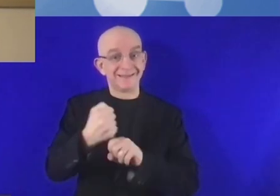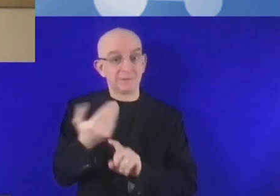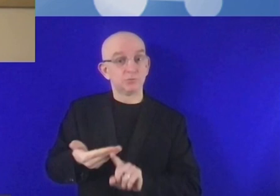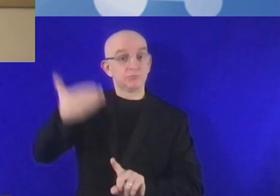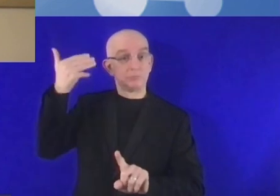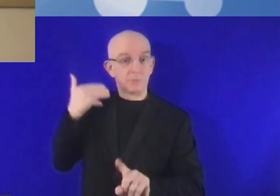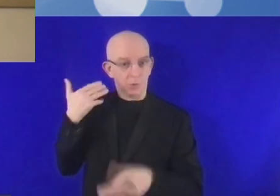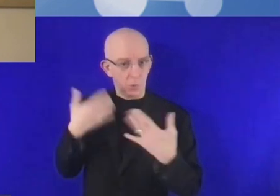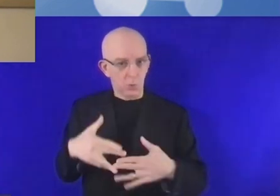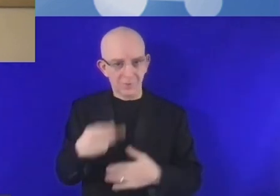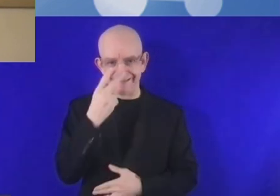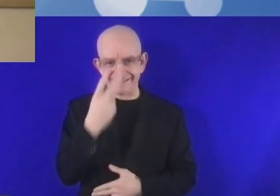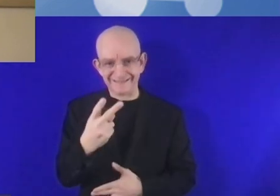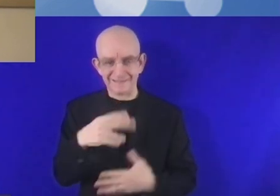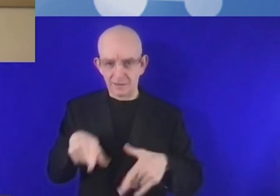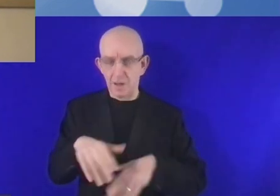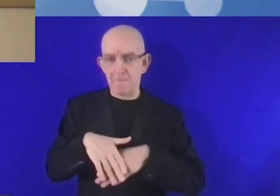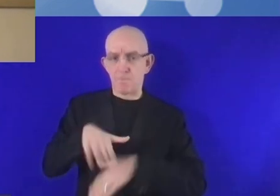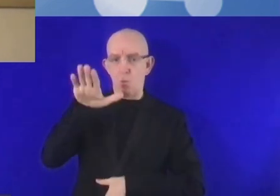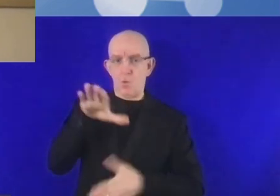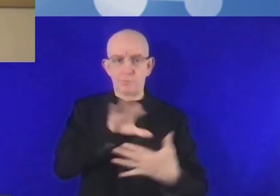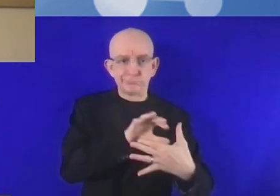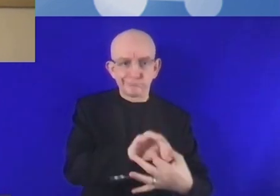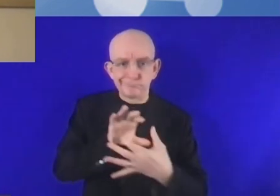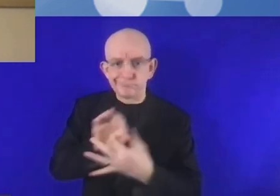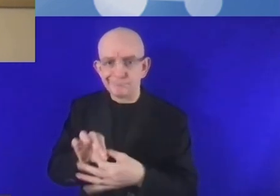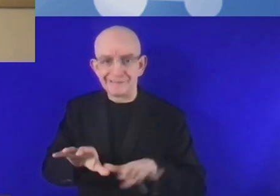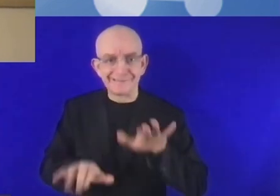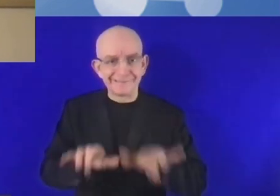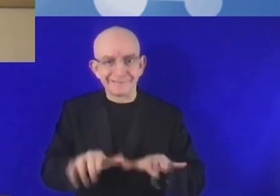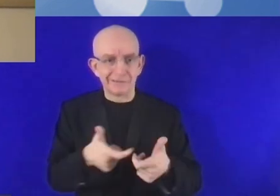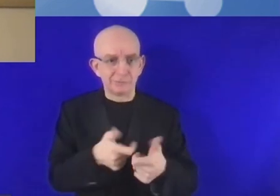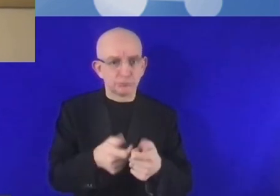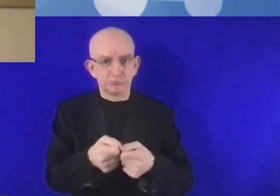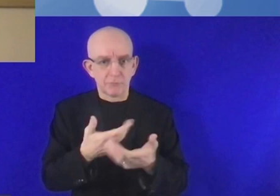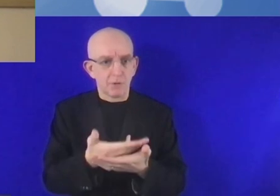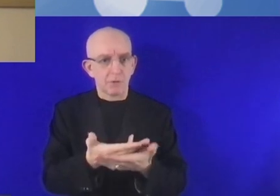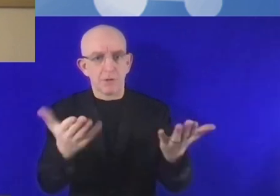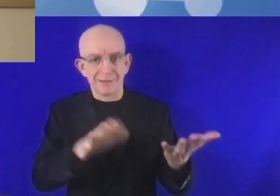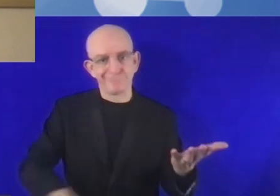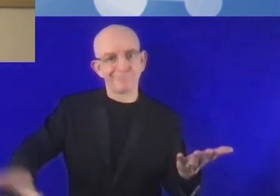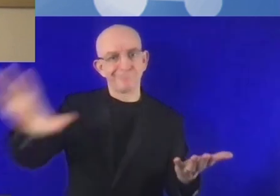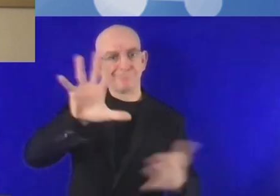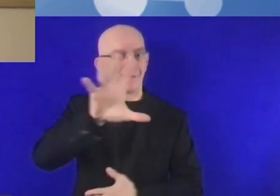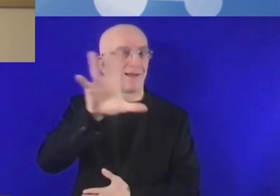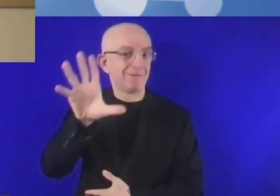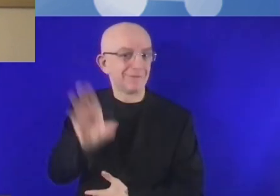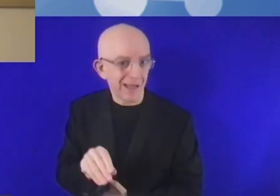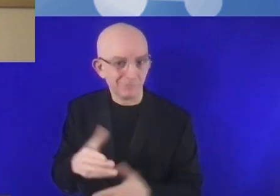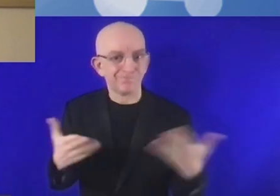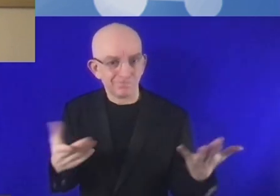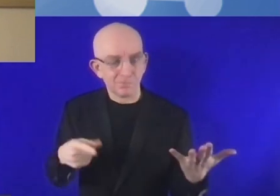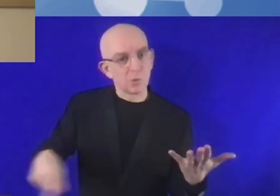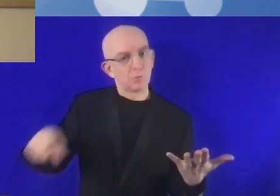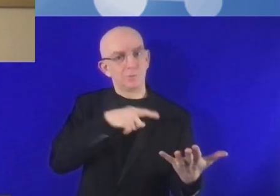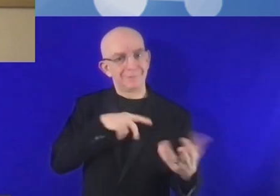co pokazuje, że ludzie coraz szerzej korzystają z internetu. Widzimy to także w Afryce, na